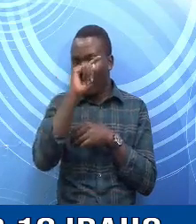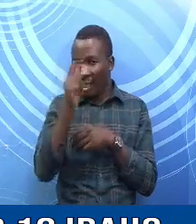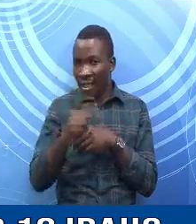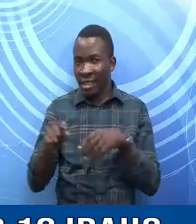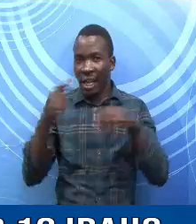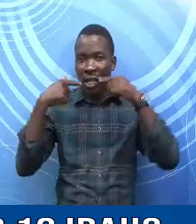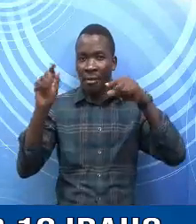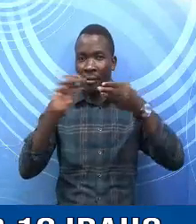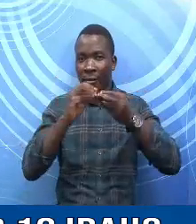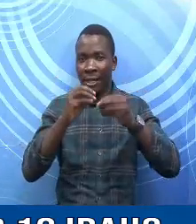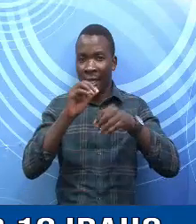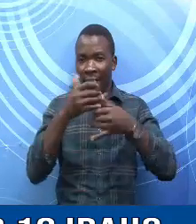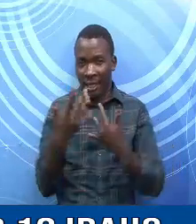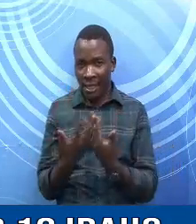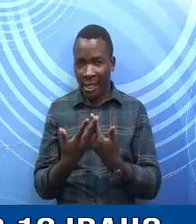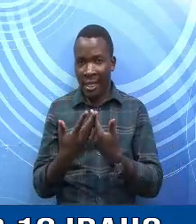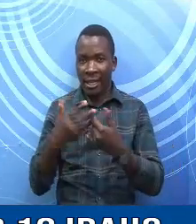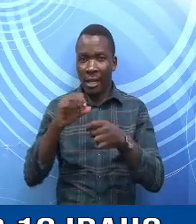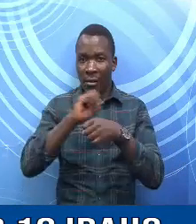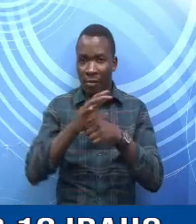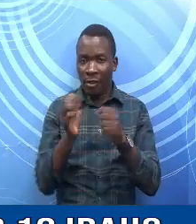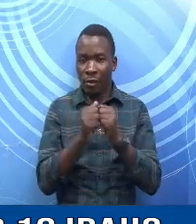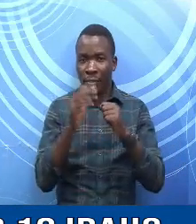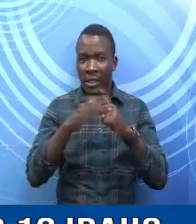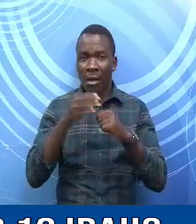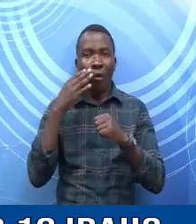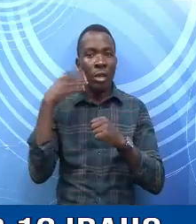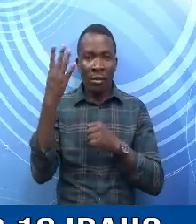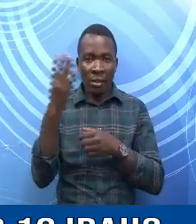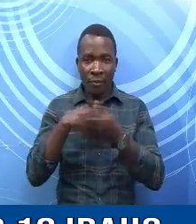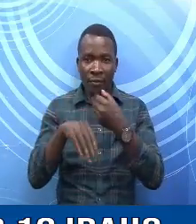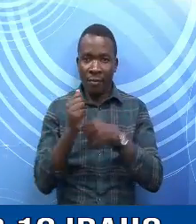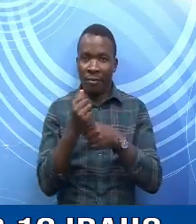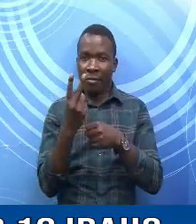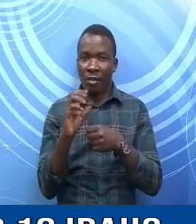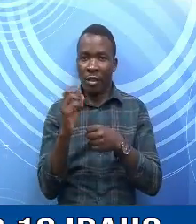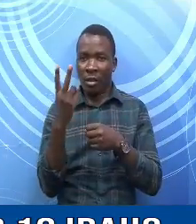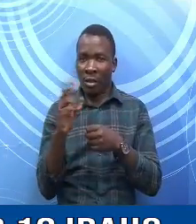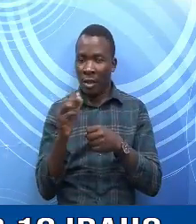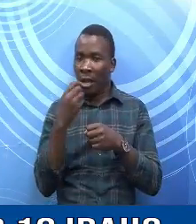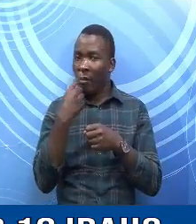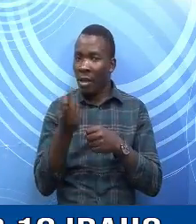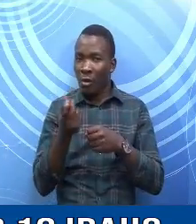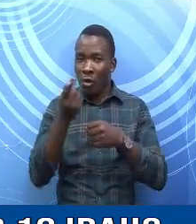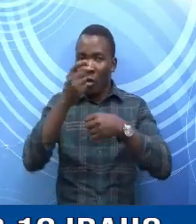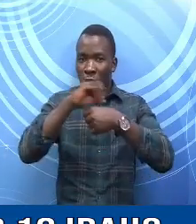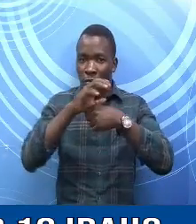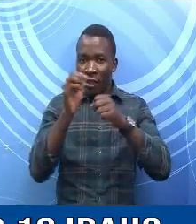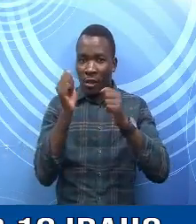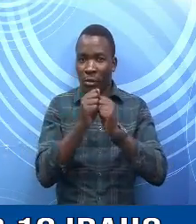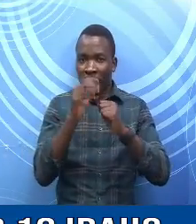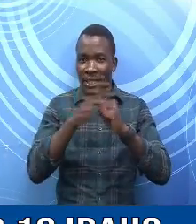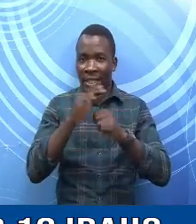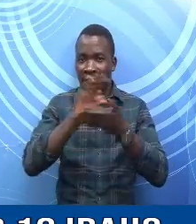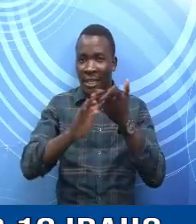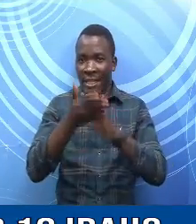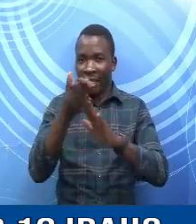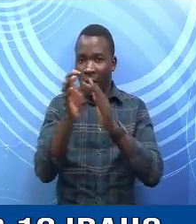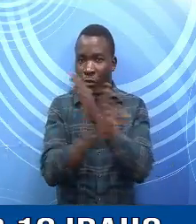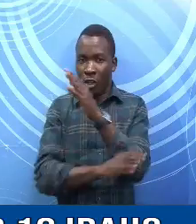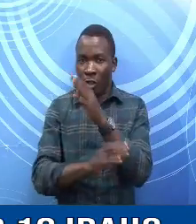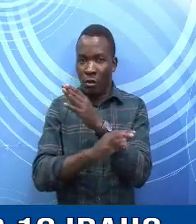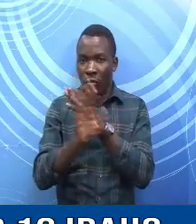y'ijyanye na COVID muri Mata umwaka 2020, ko Perezida Magufuli yavuga ko COVID yarangiye mu gihugu. Umubare uzwi w'abanduye COVID muri Tanzania rero